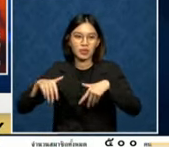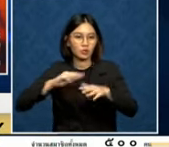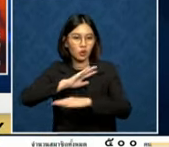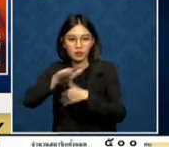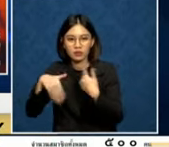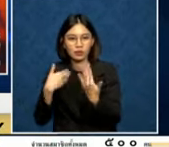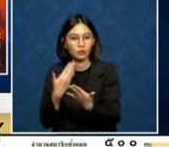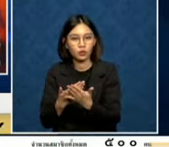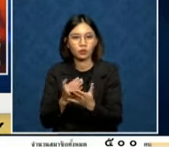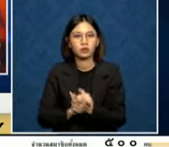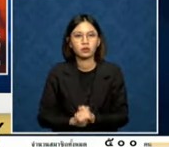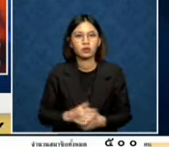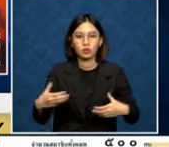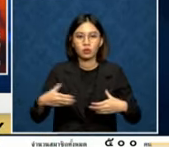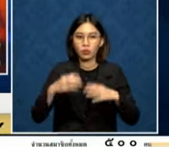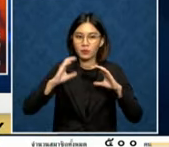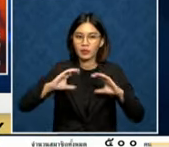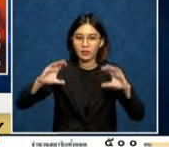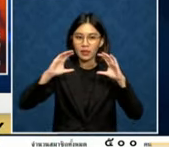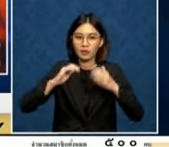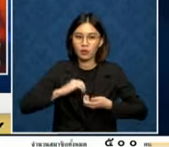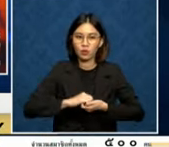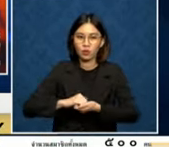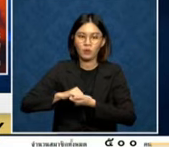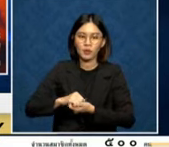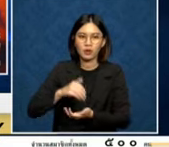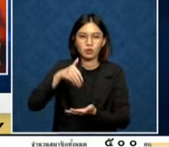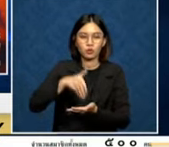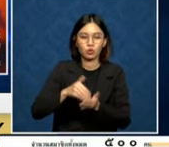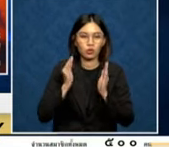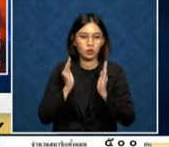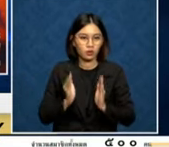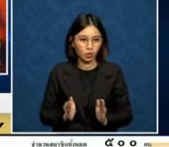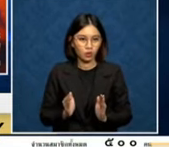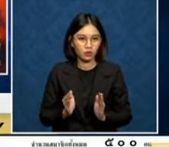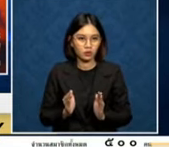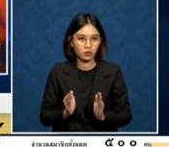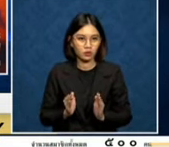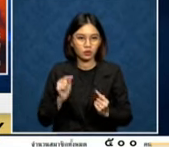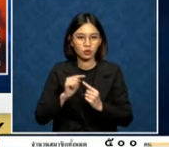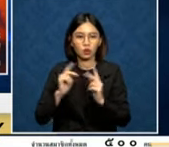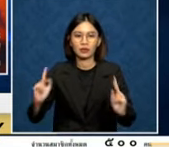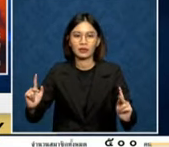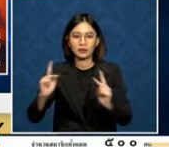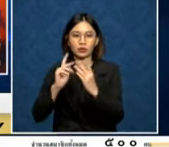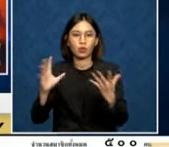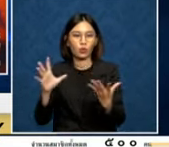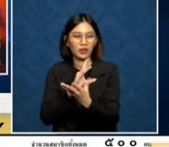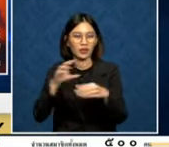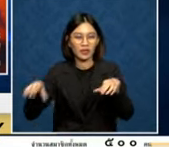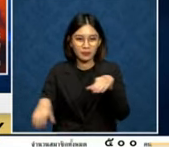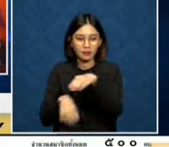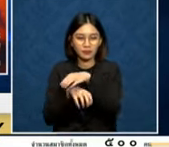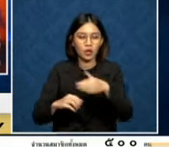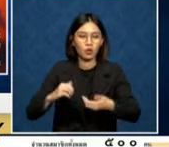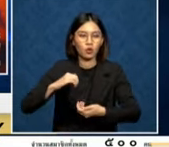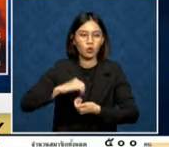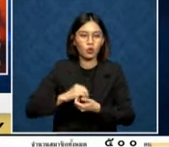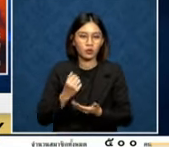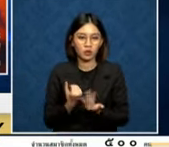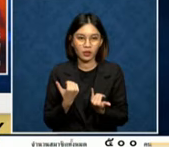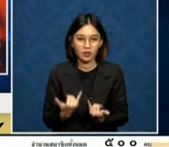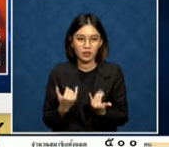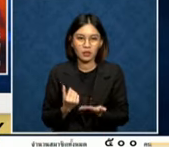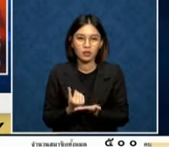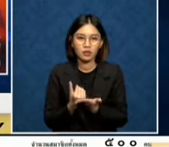ประเทศรัฐบาลครับด้วยความร่วมมือกับศูนย์มนุษยวิทยาสิรินธรครับภายใต้กระทรวงวัฒนธรรมเนี่ยนะครับก็กำลังผลักดัน